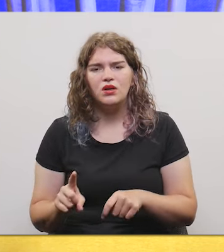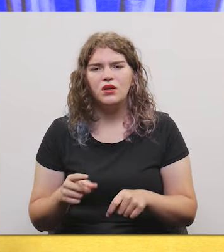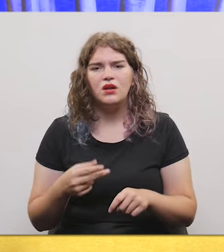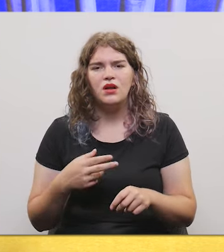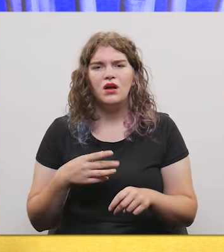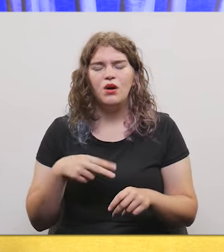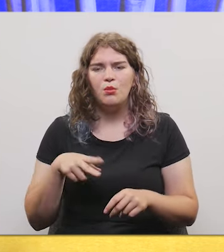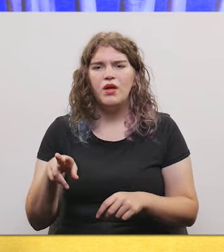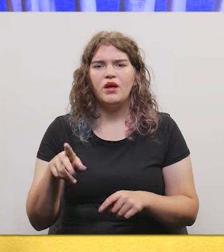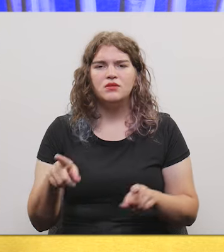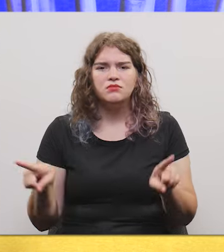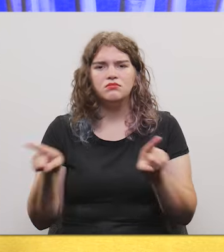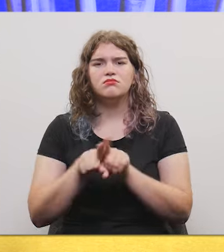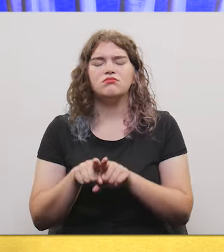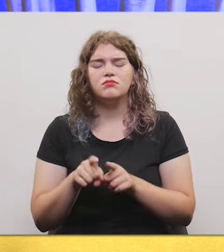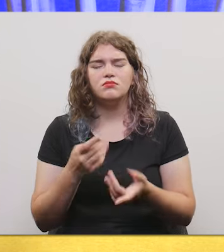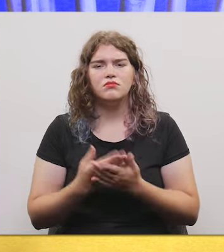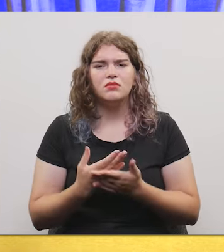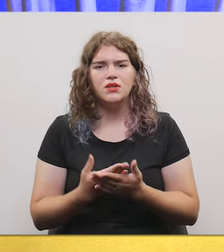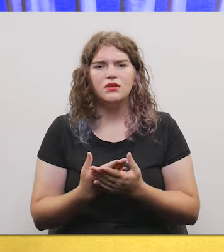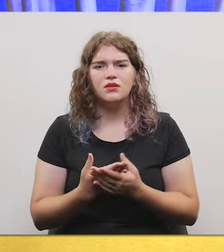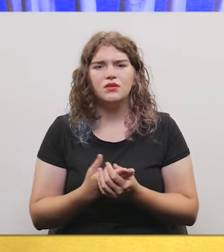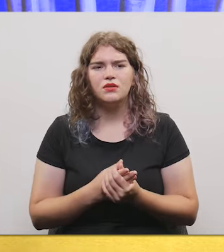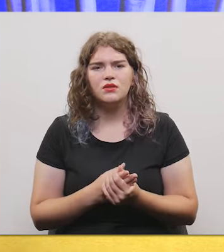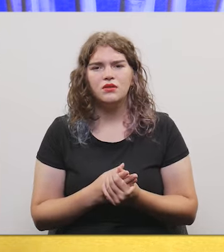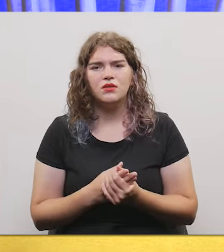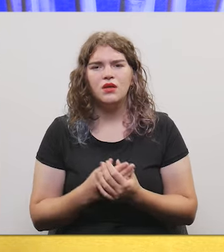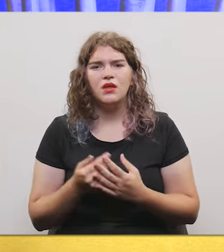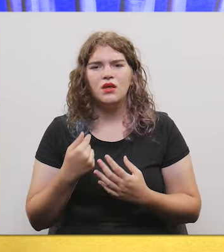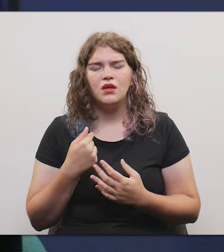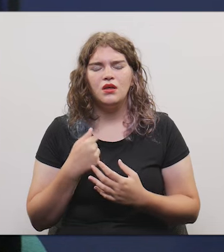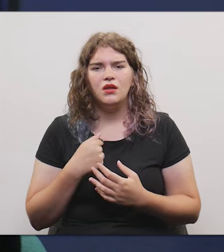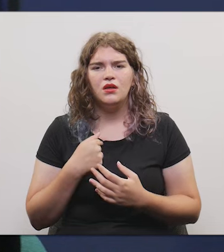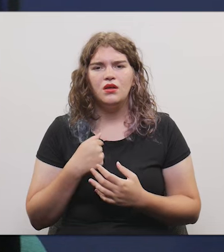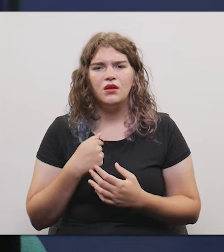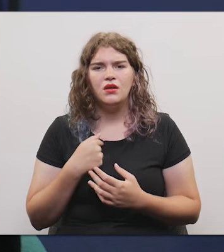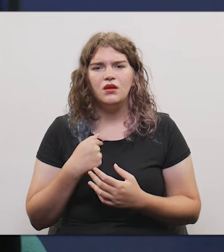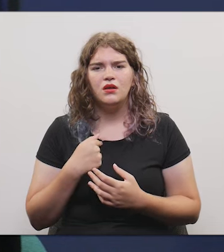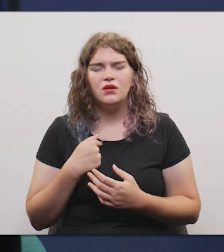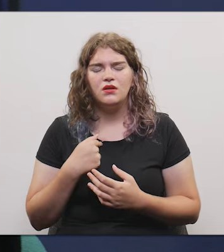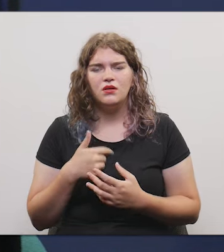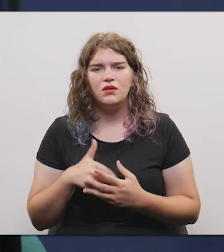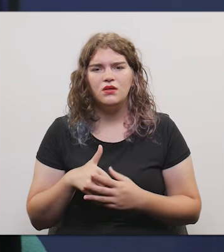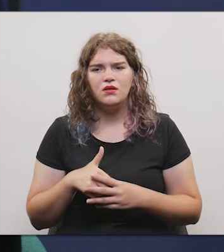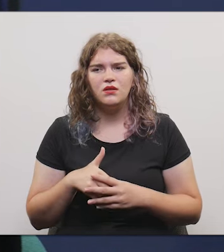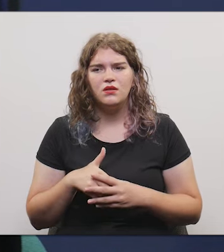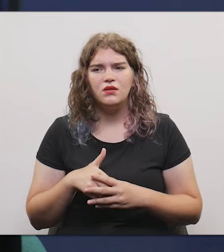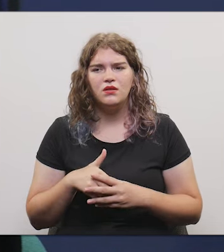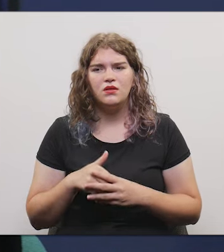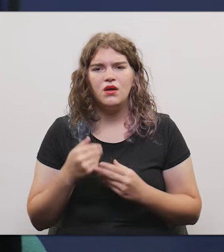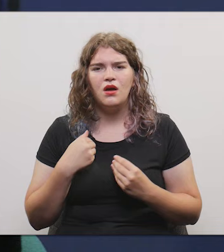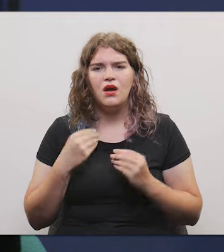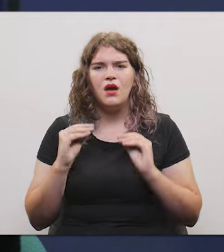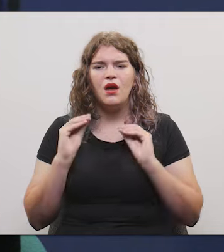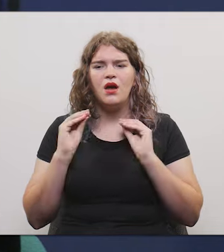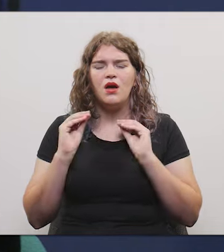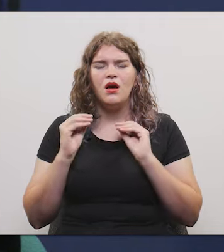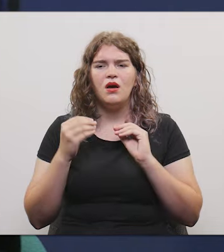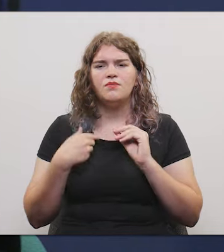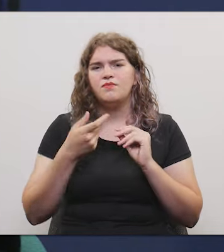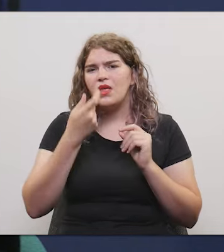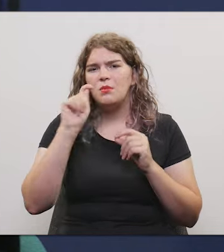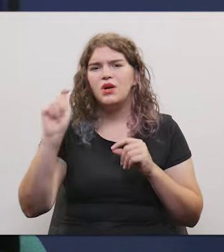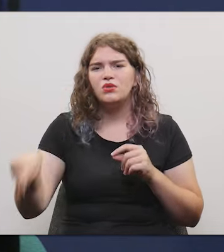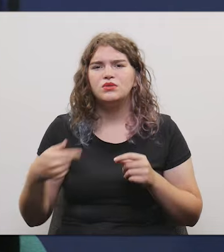Lucrurile au mers în așa fel încât eu am renunțat cumva la